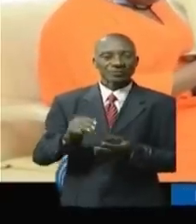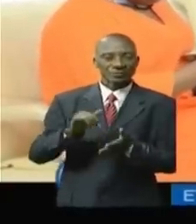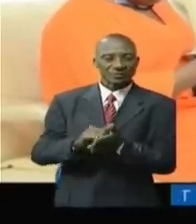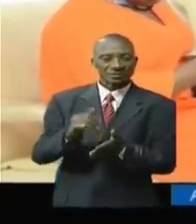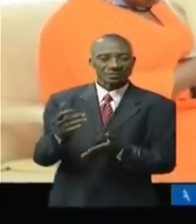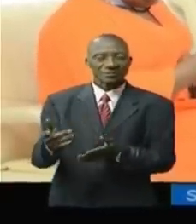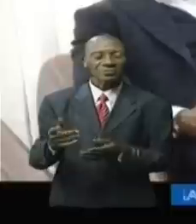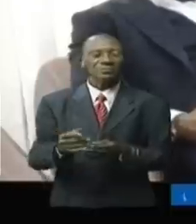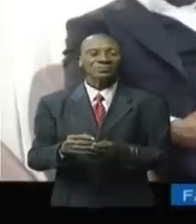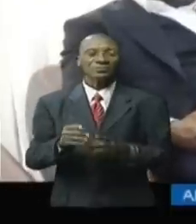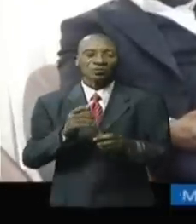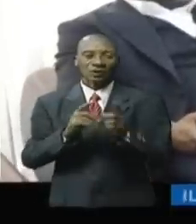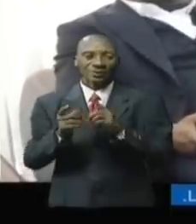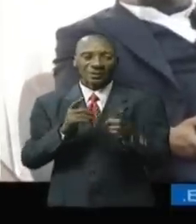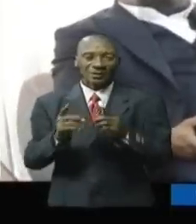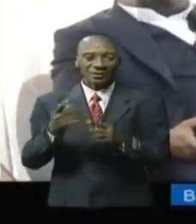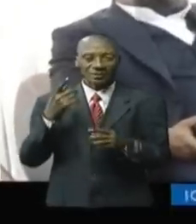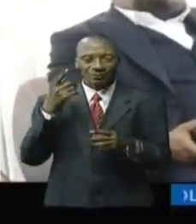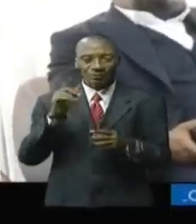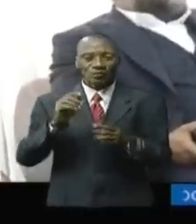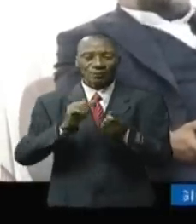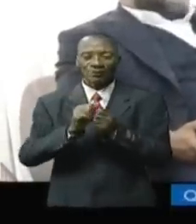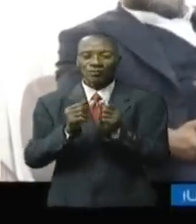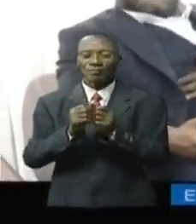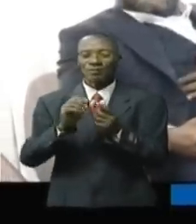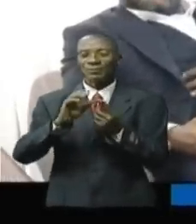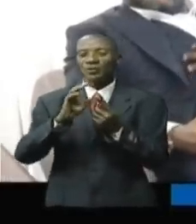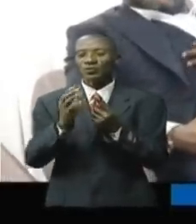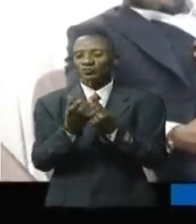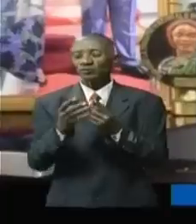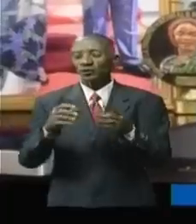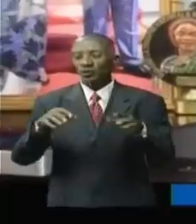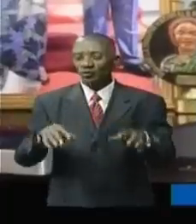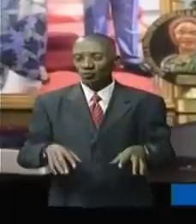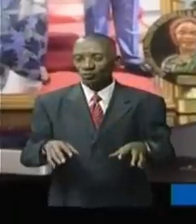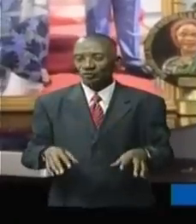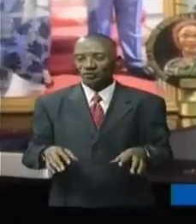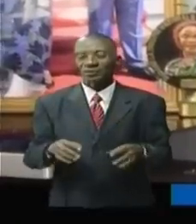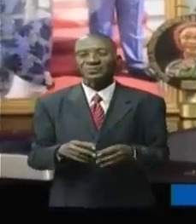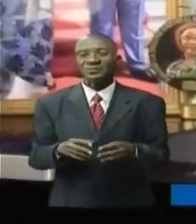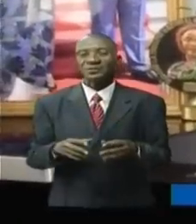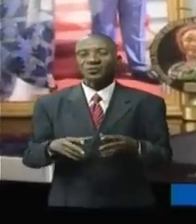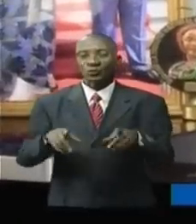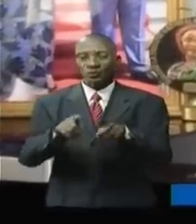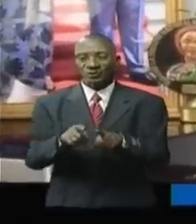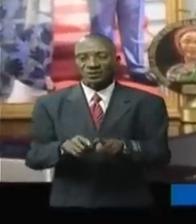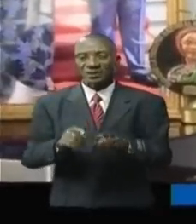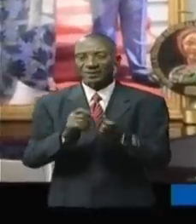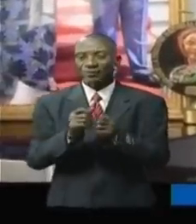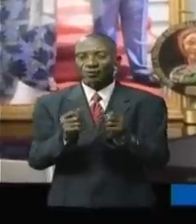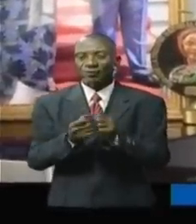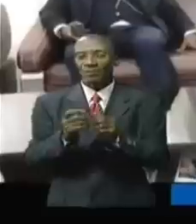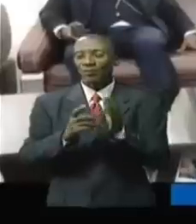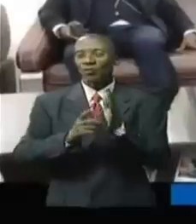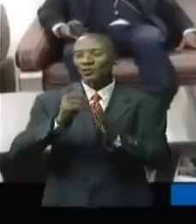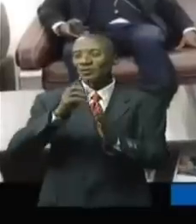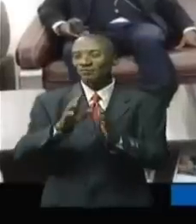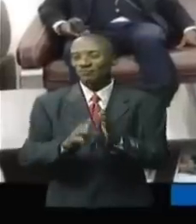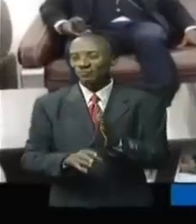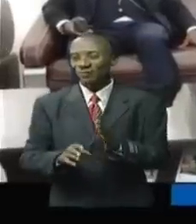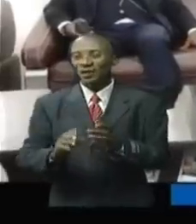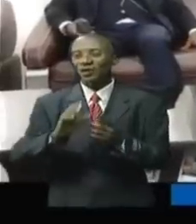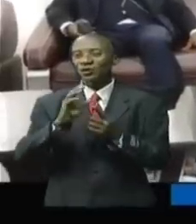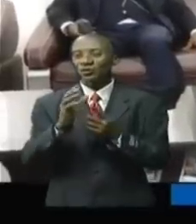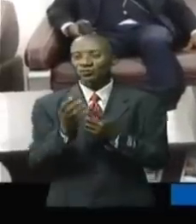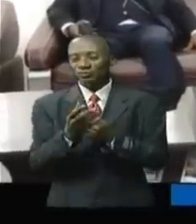de politique culturelle congolaise en cours d'élaboration, la problématique du développement des industries culturelles et